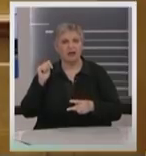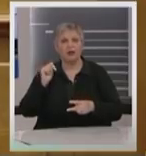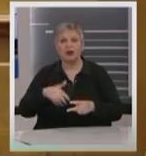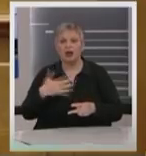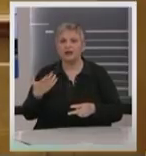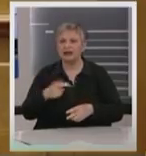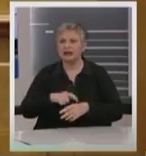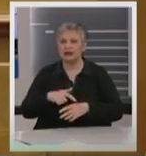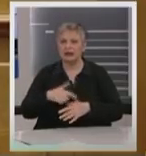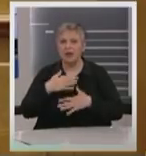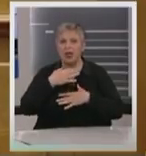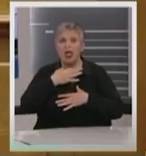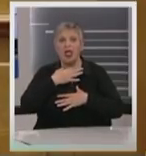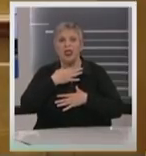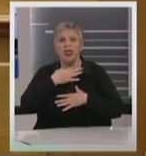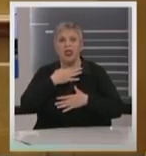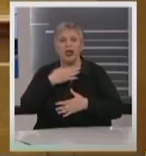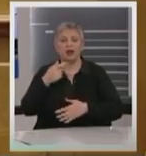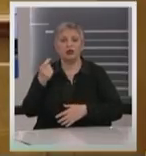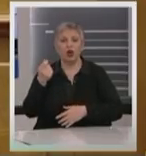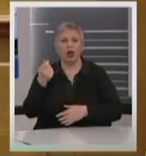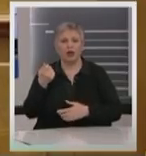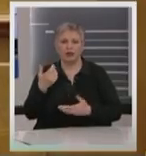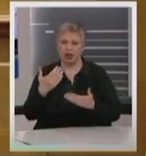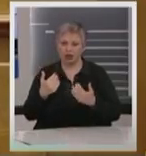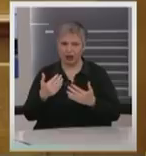ρευστότητας. Η πιο...